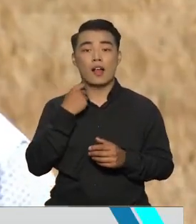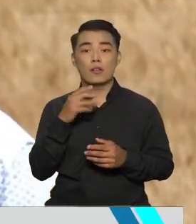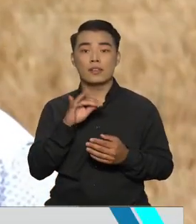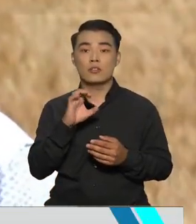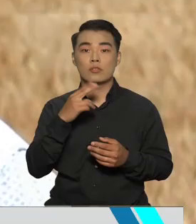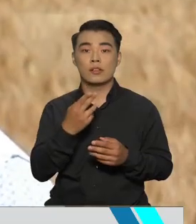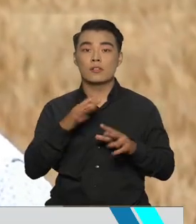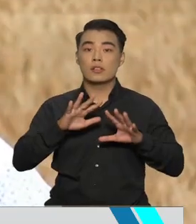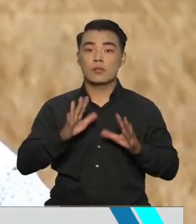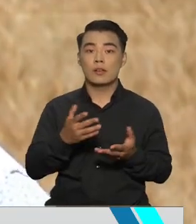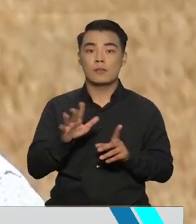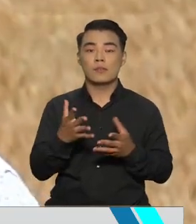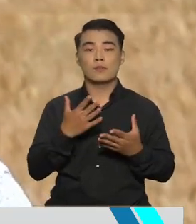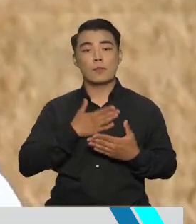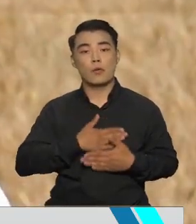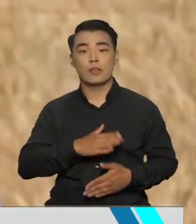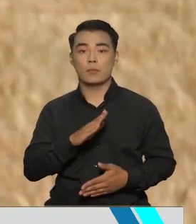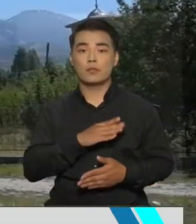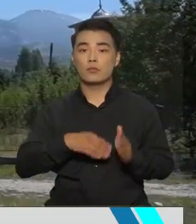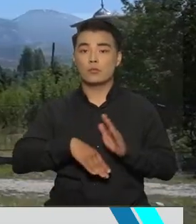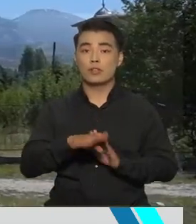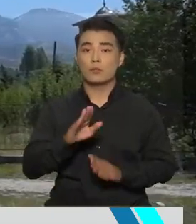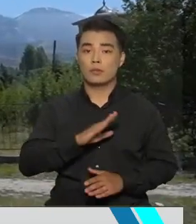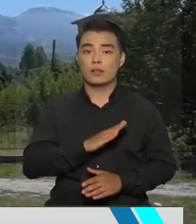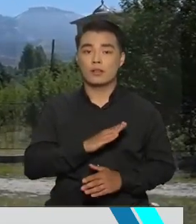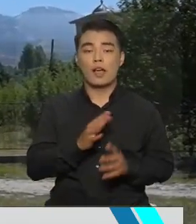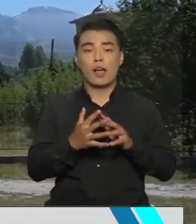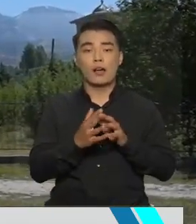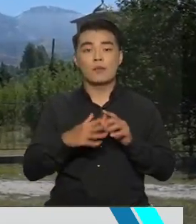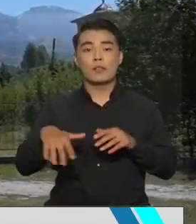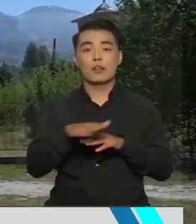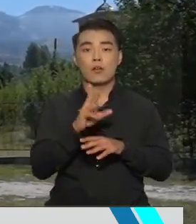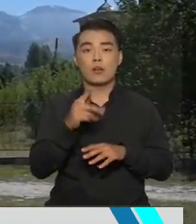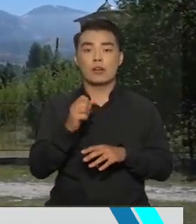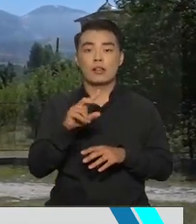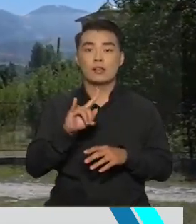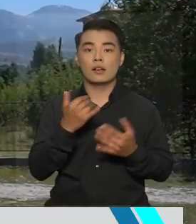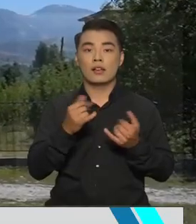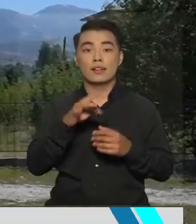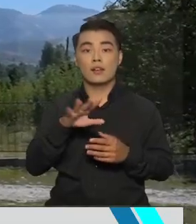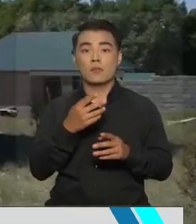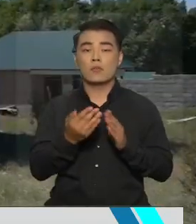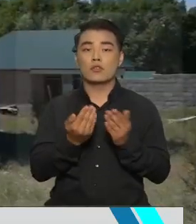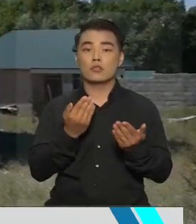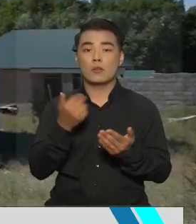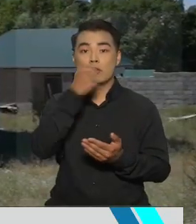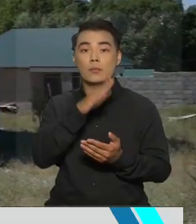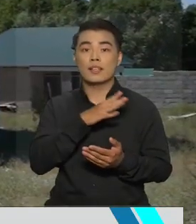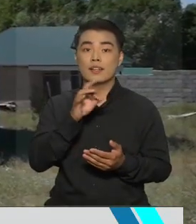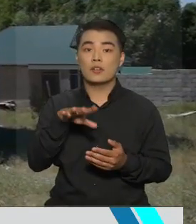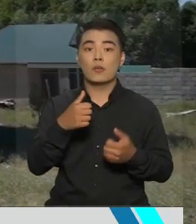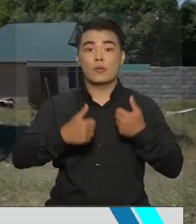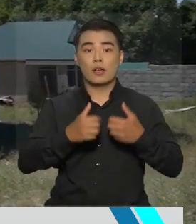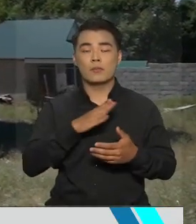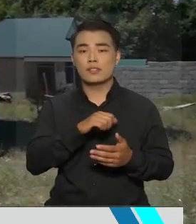Социальная ситуация стала спокойнее и лучше сельский округ коалы в Толе бийском районе в прошлом году на региональном